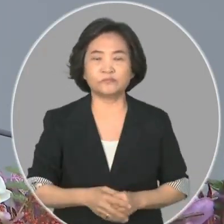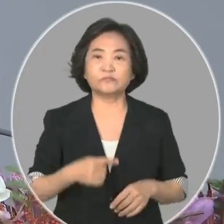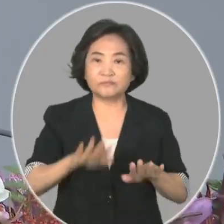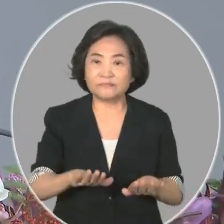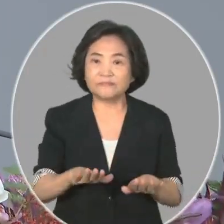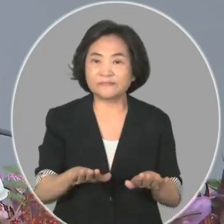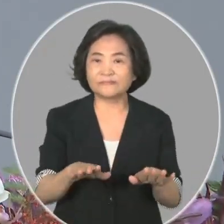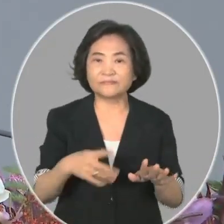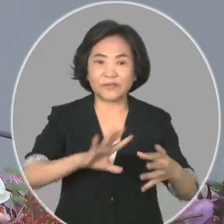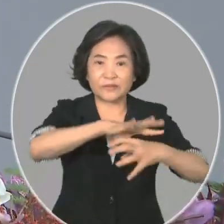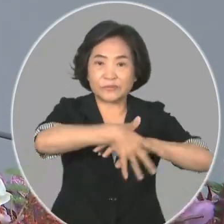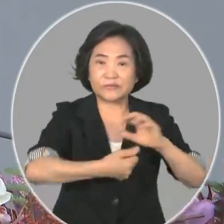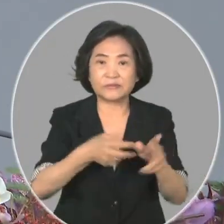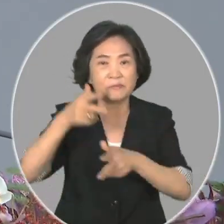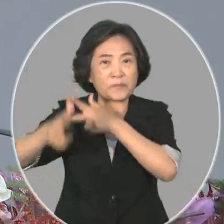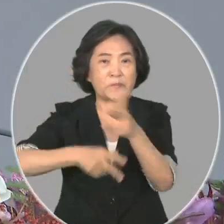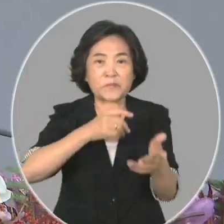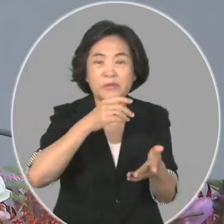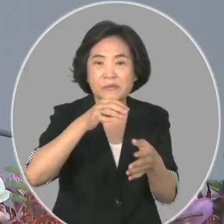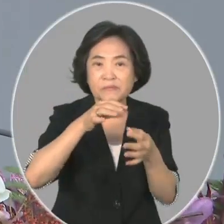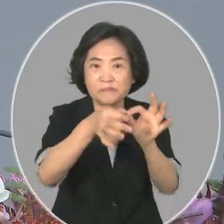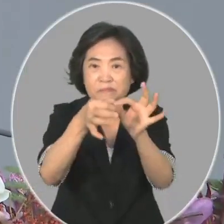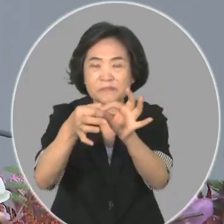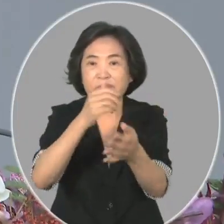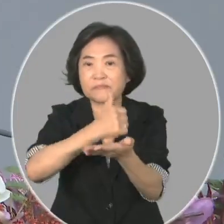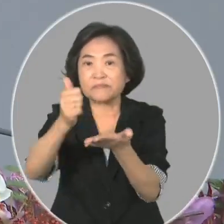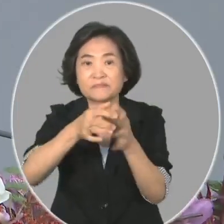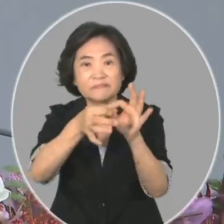时，全球供应链重组仍在进行当中。